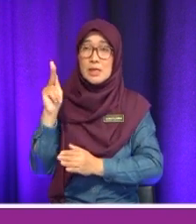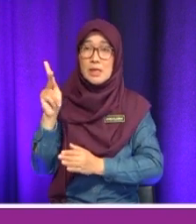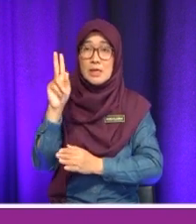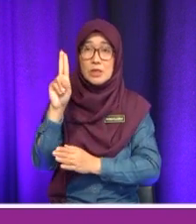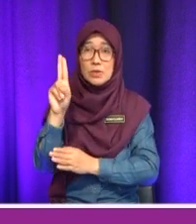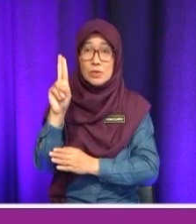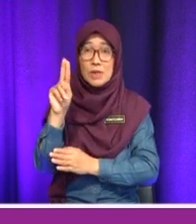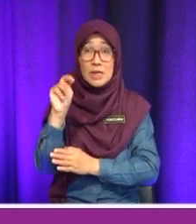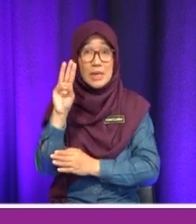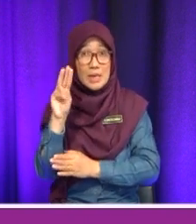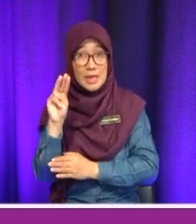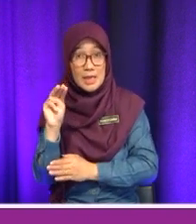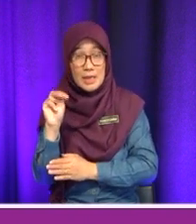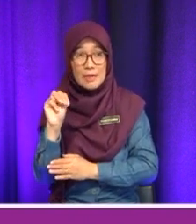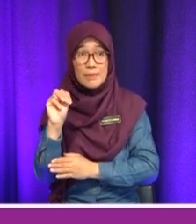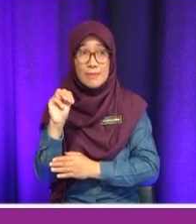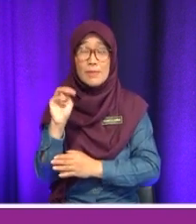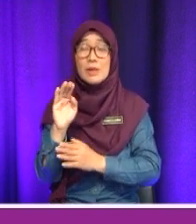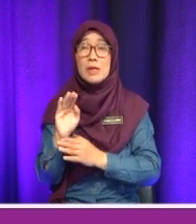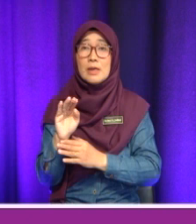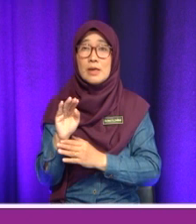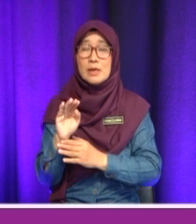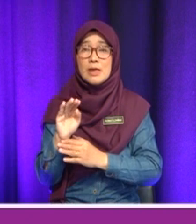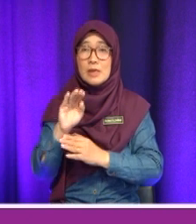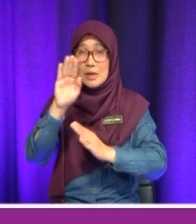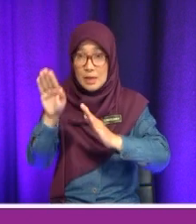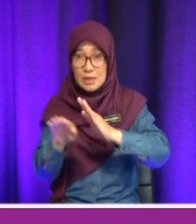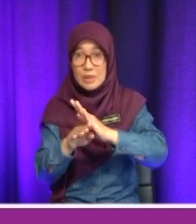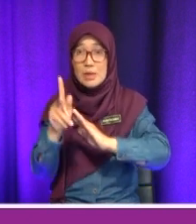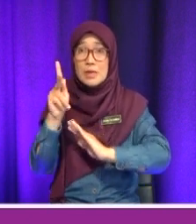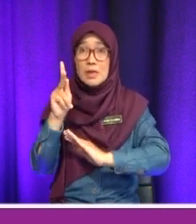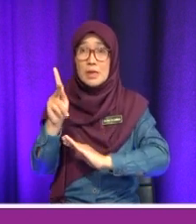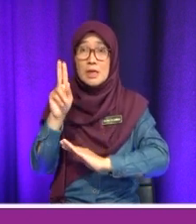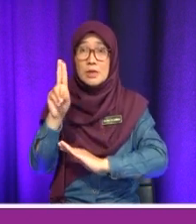dan seterusnya kalau gelas kuning berani di bagian bawah tetap